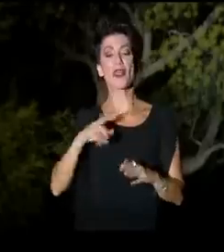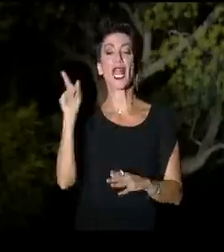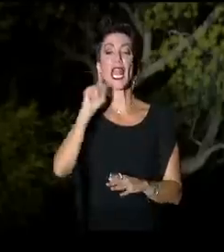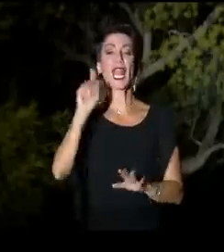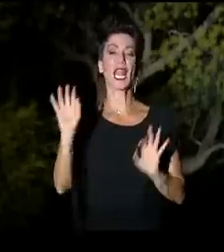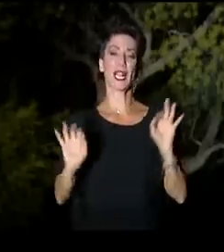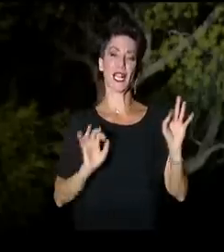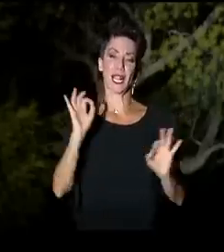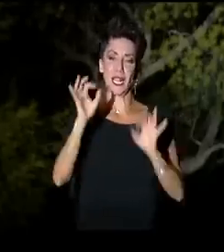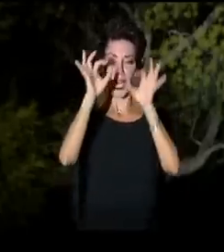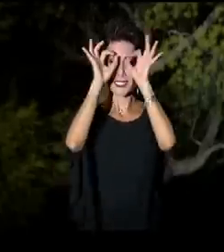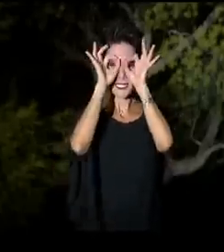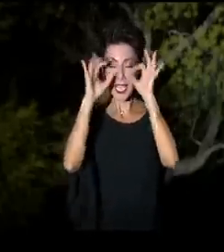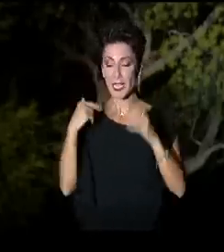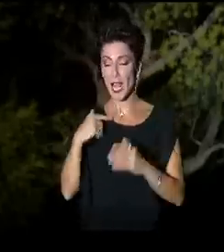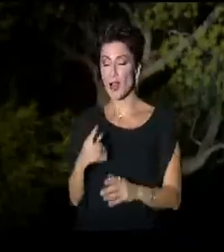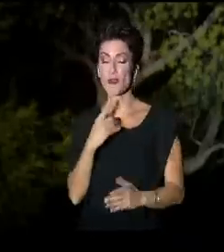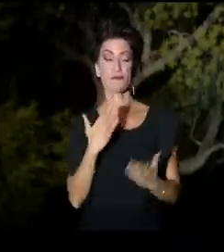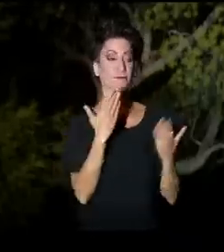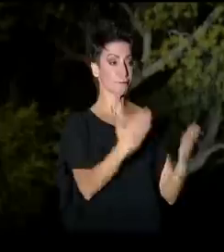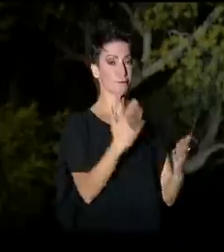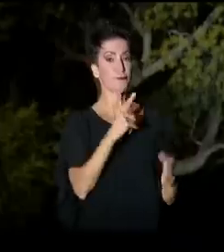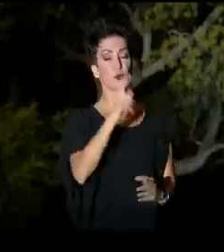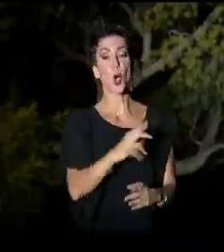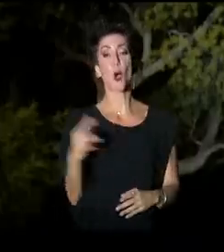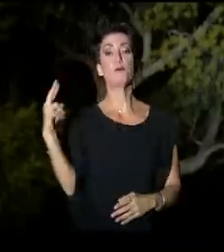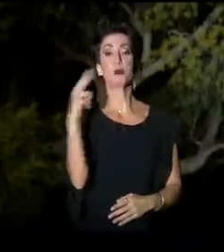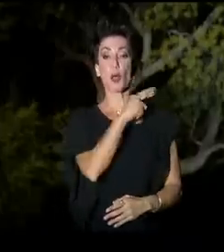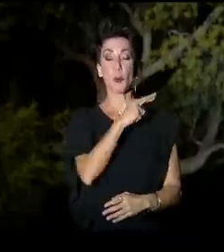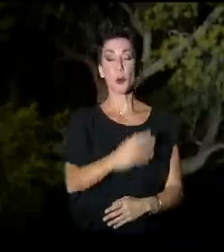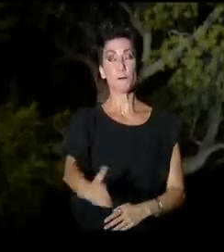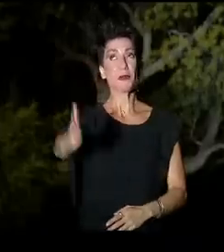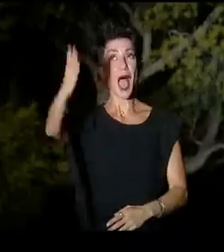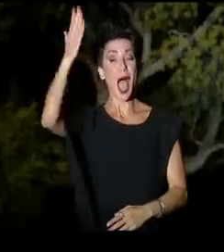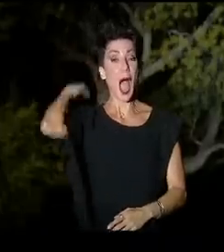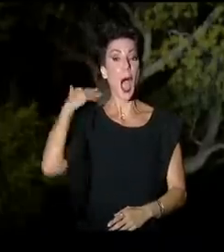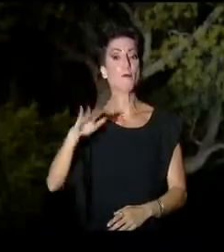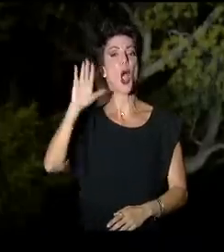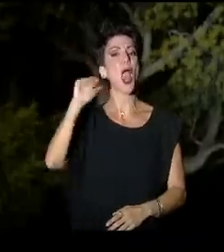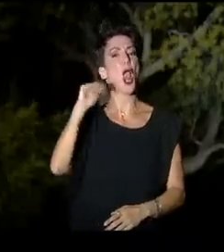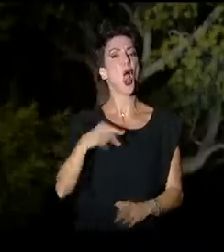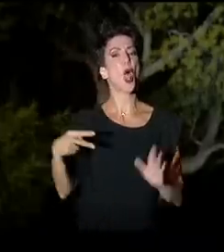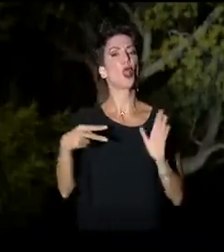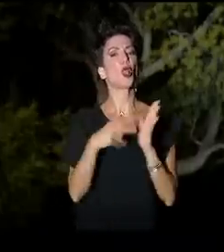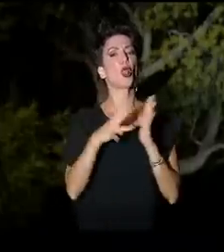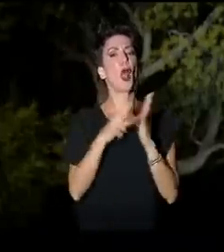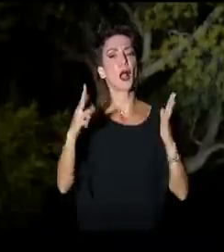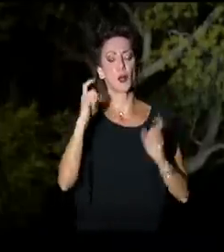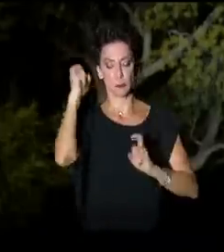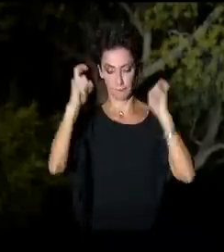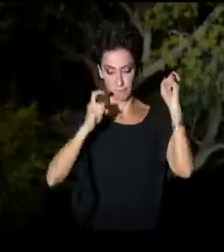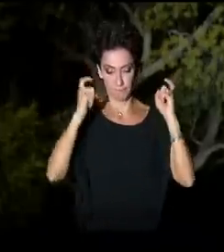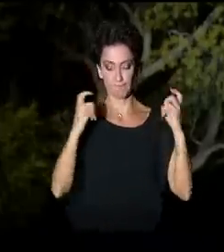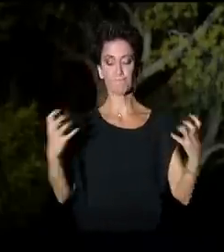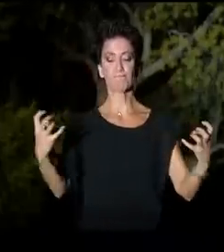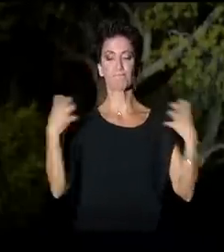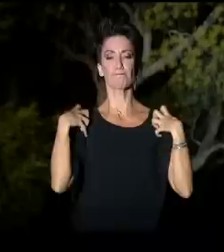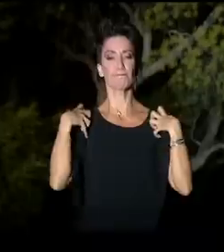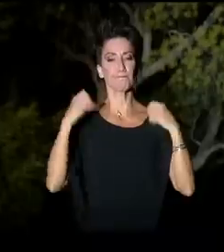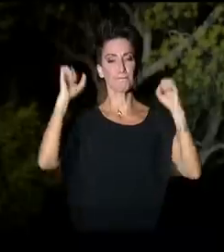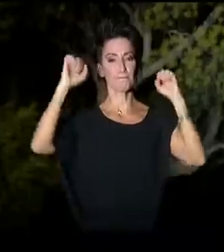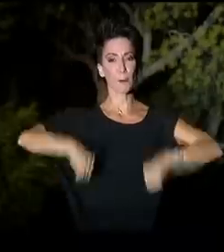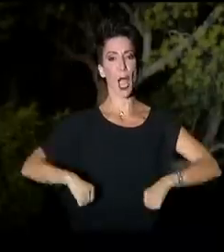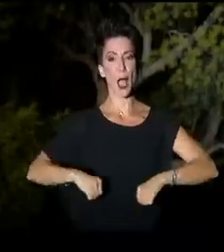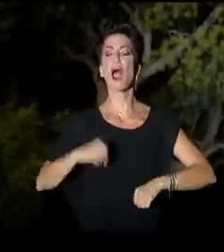Πρωθυπουργέ, κύριο μέλημά μας από τον Ιούλιο του 2018 ήταν η αναβάθμιση των υποδομών και των παρεχομένων υπηρεσιών